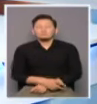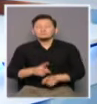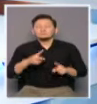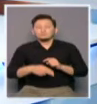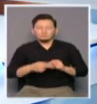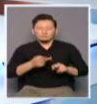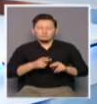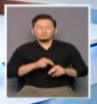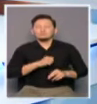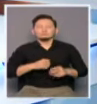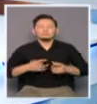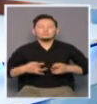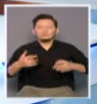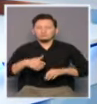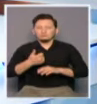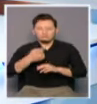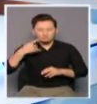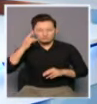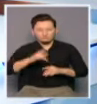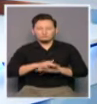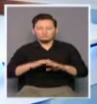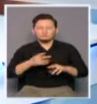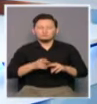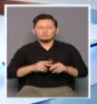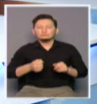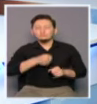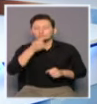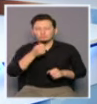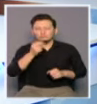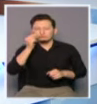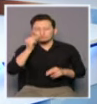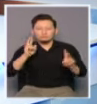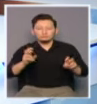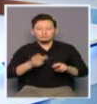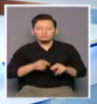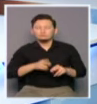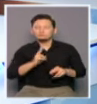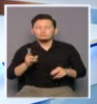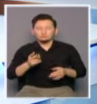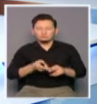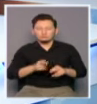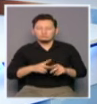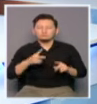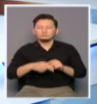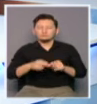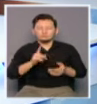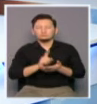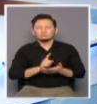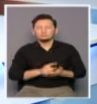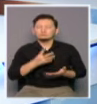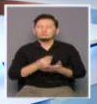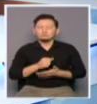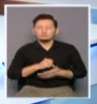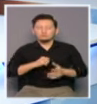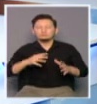Сундет-Той – один из главных праздников казахского народа. Это первый шаг к взрослению ребенка. Находятся даже те, кто называет обряд обрезания своеобразным